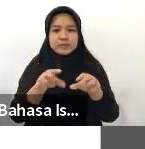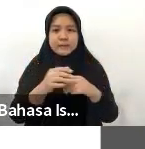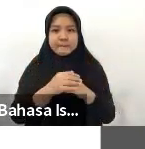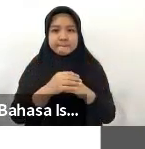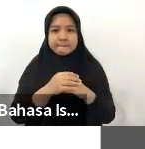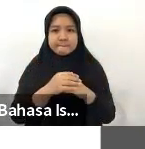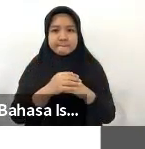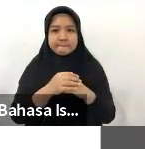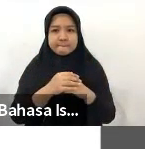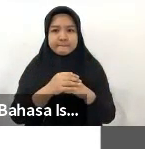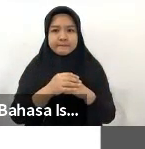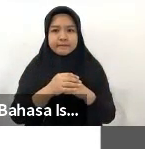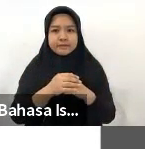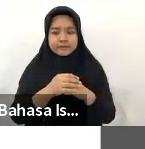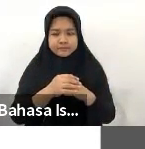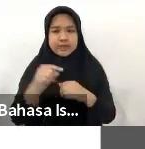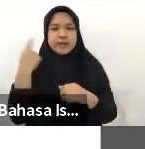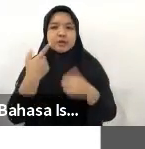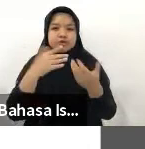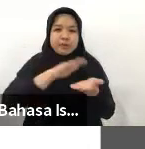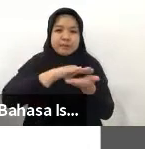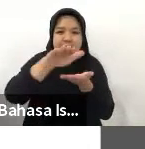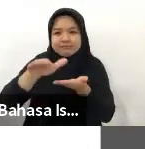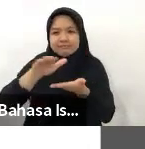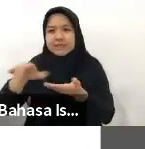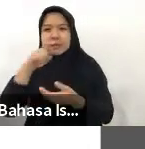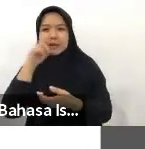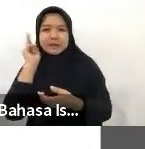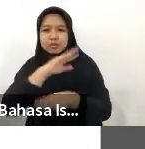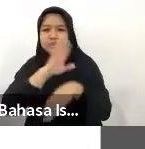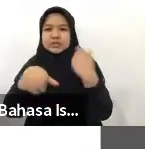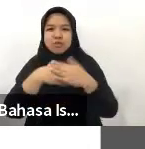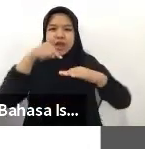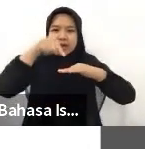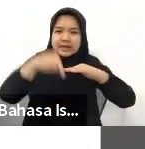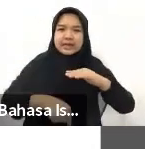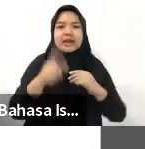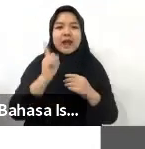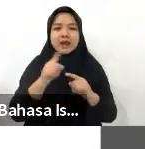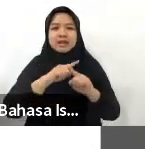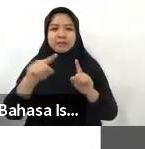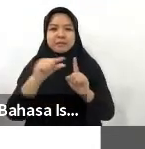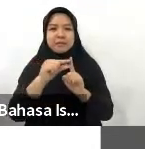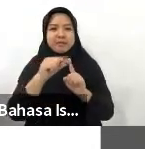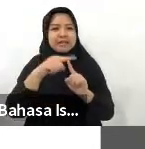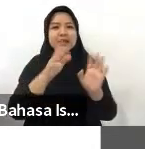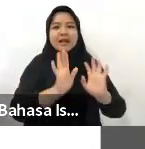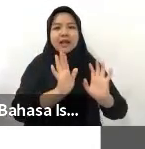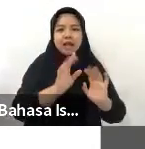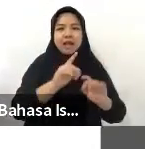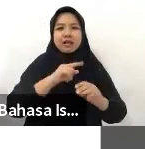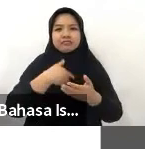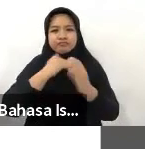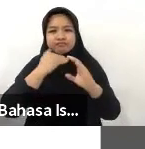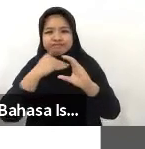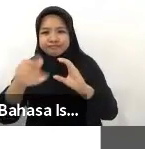aduan itu yang sudah kami bagikan ke Bapak Ibu semua. Ada detailnya tapi kami tidak powerpoint-kan, tapi prinsipnya desa